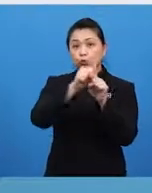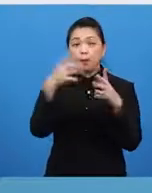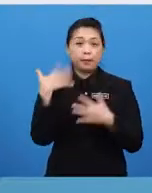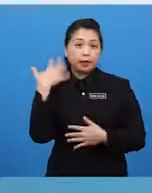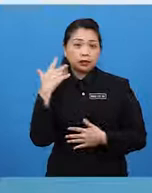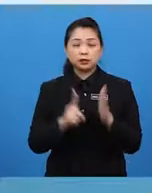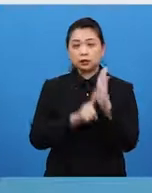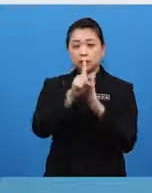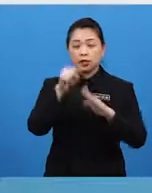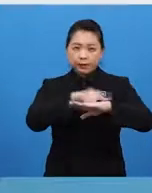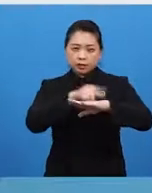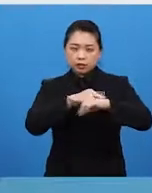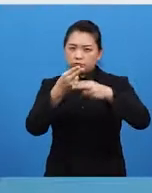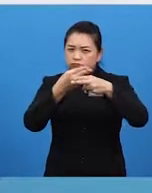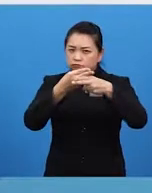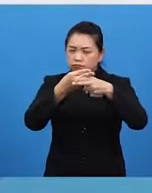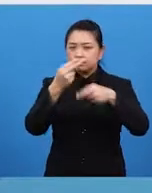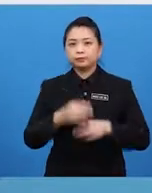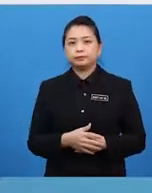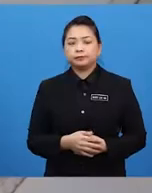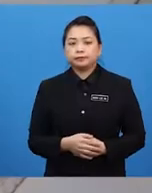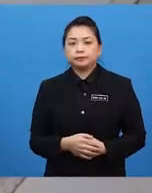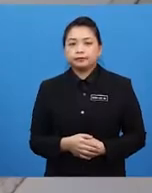masa yang singkat Hai